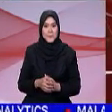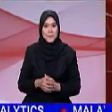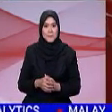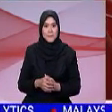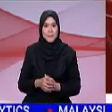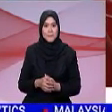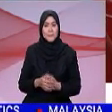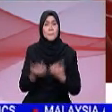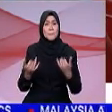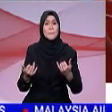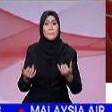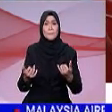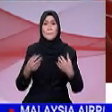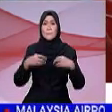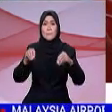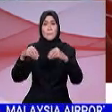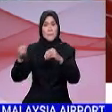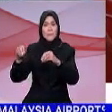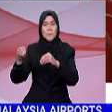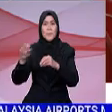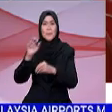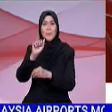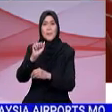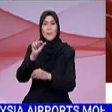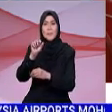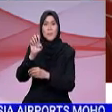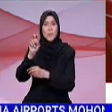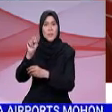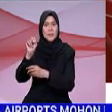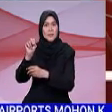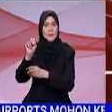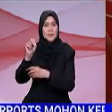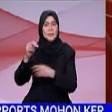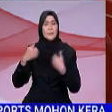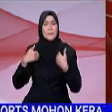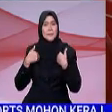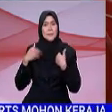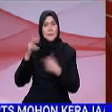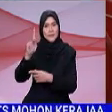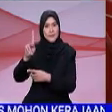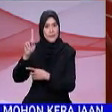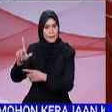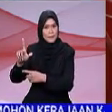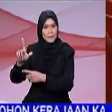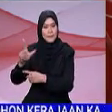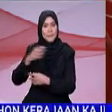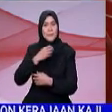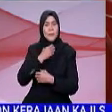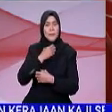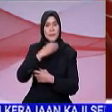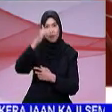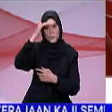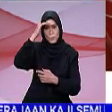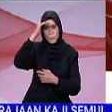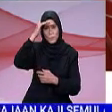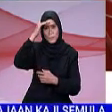Sekarang ni jual kepada ejen. Ejen ada di KL, Perak,